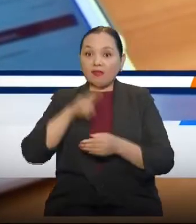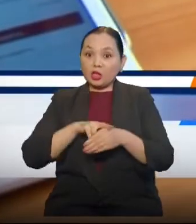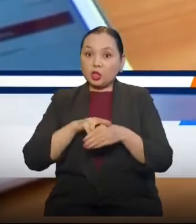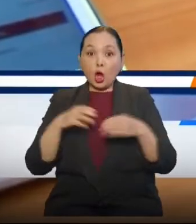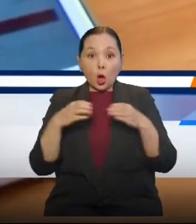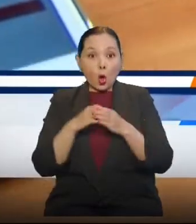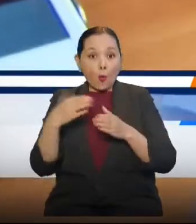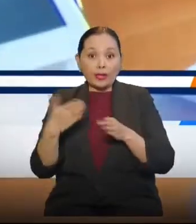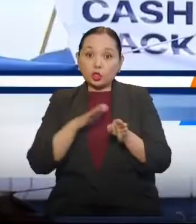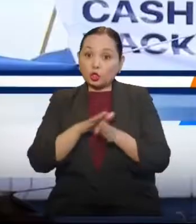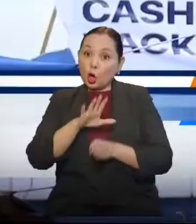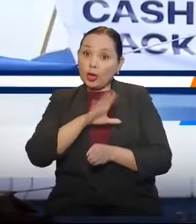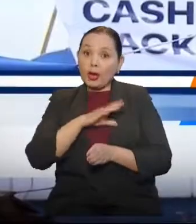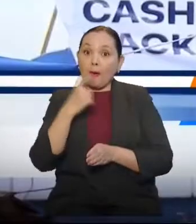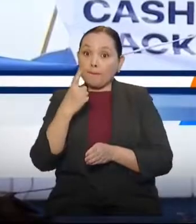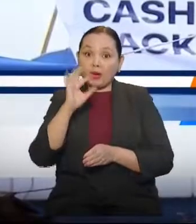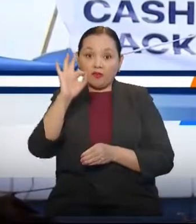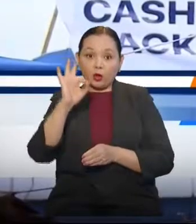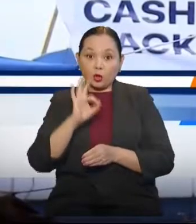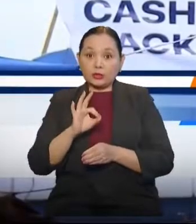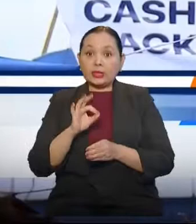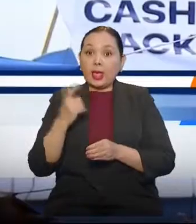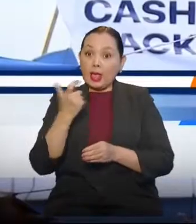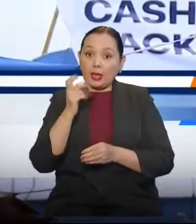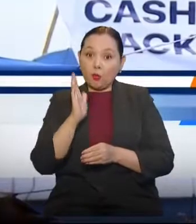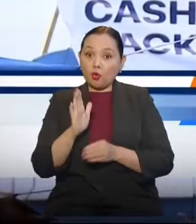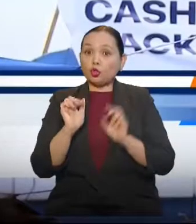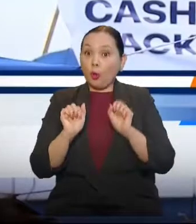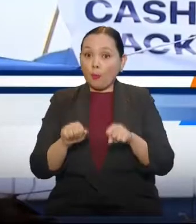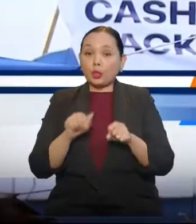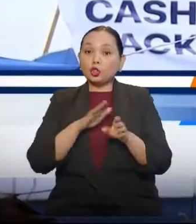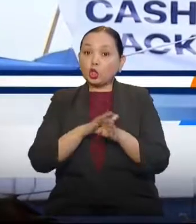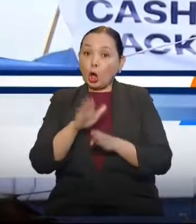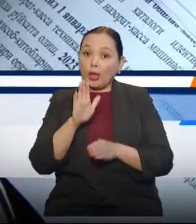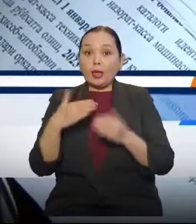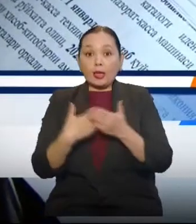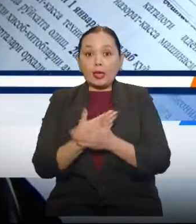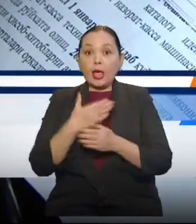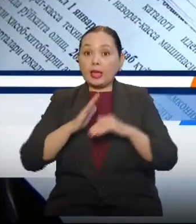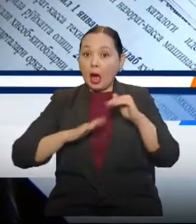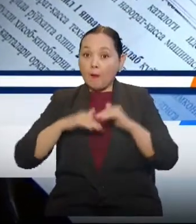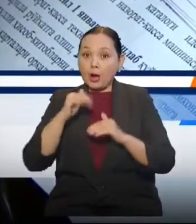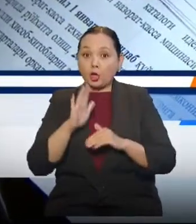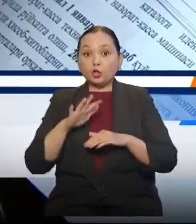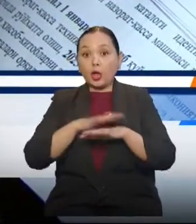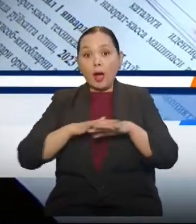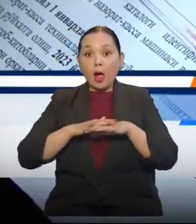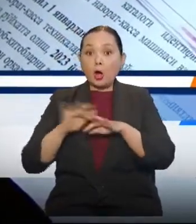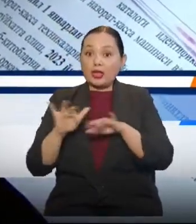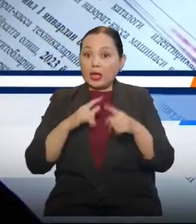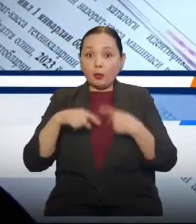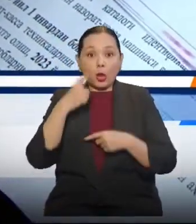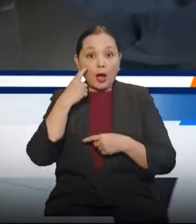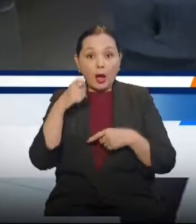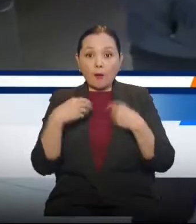qo'mitasi tomonidan joriy etilgan 1% lik kashbekka ega bo'lishingiz mumkin. Joriy etilayotgan yangi amaliyot bo'yicha aholi va tadbirkorlarni xabardor